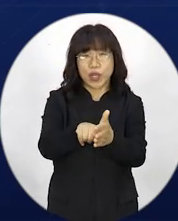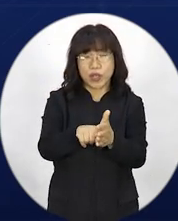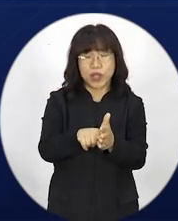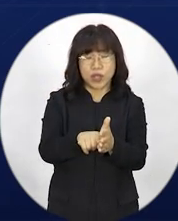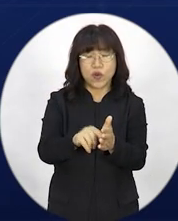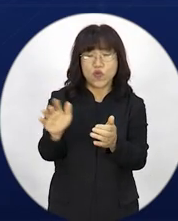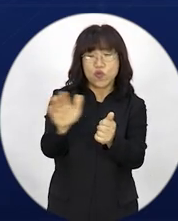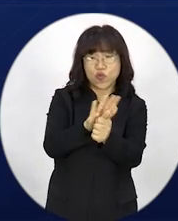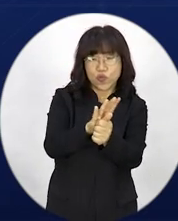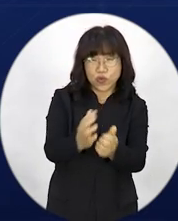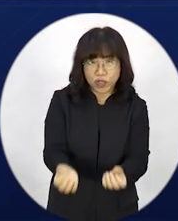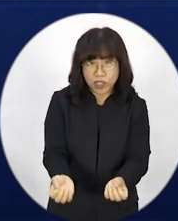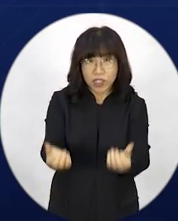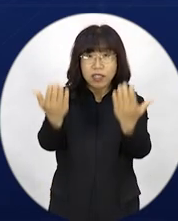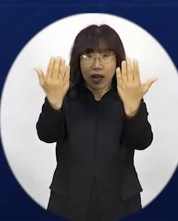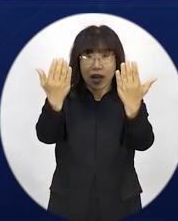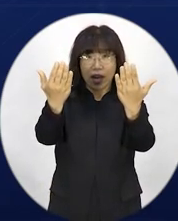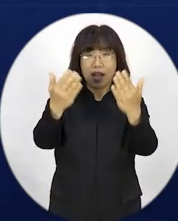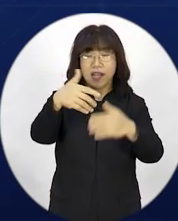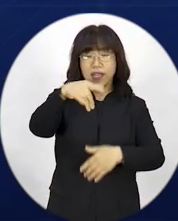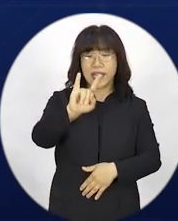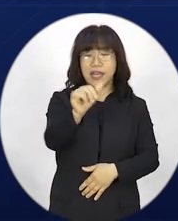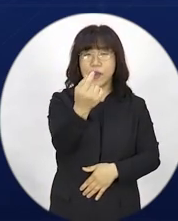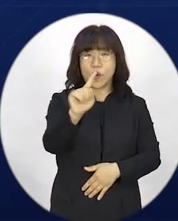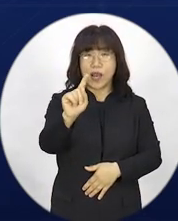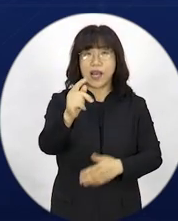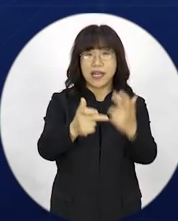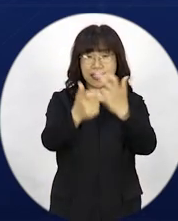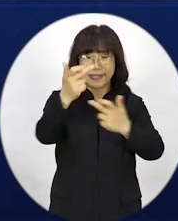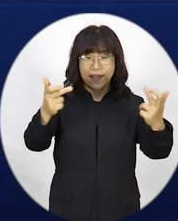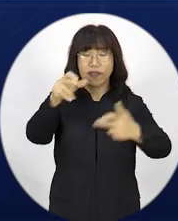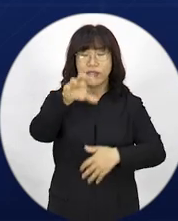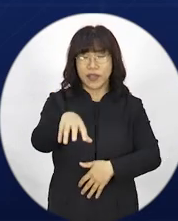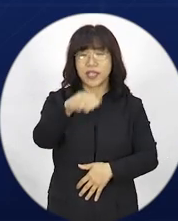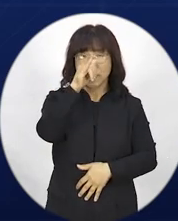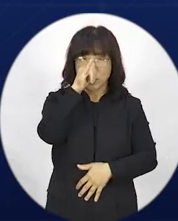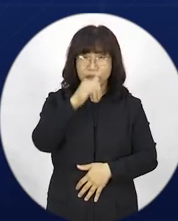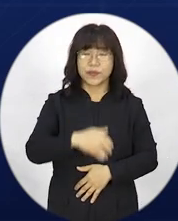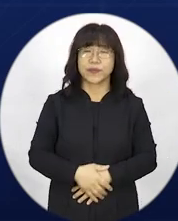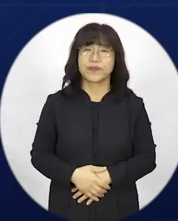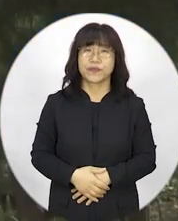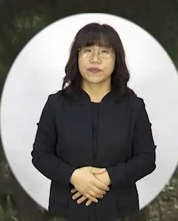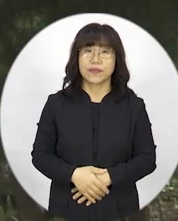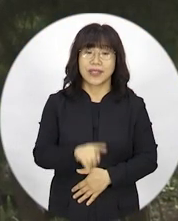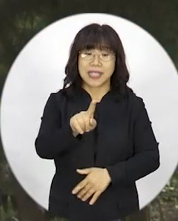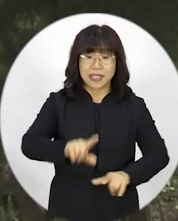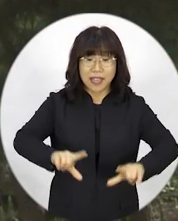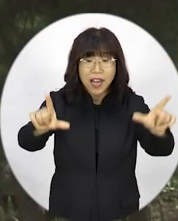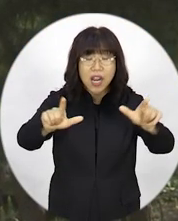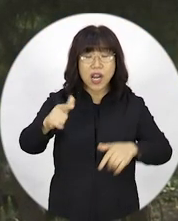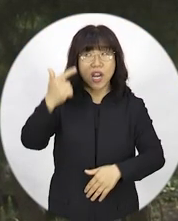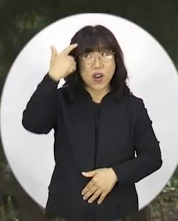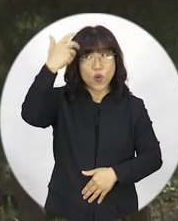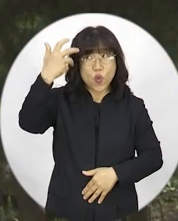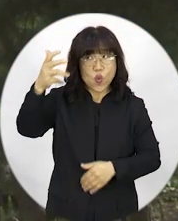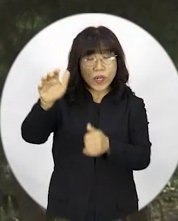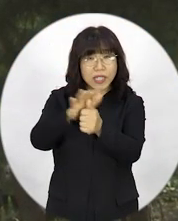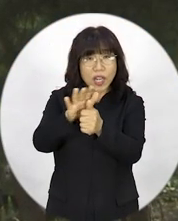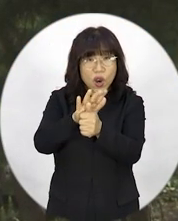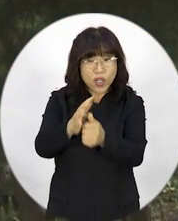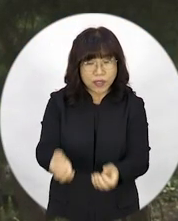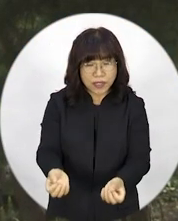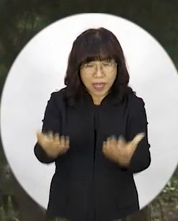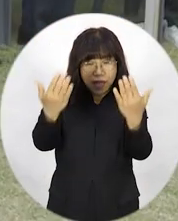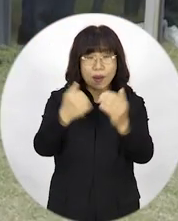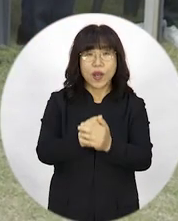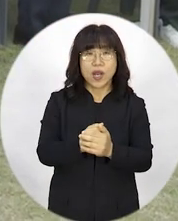위령제가 지난 16일 개화산 충혼 위령탑 앞에서 열렸습니다. 이날 열린 위령제에는